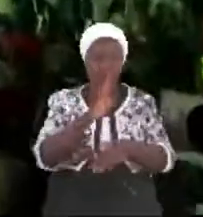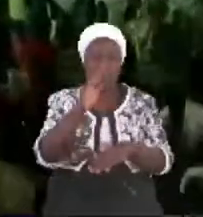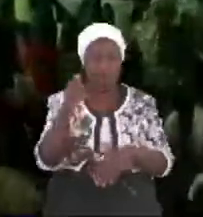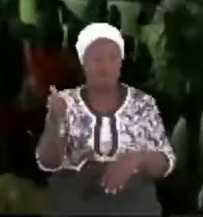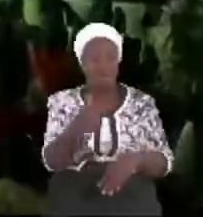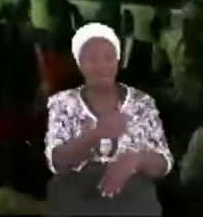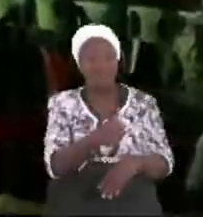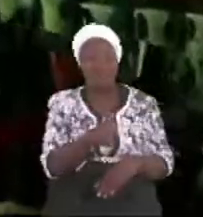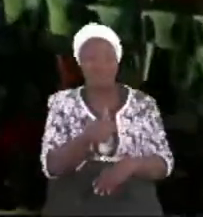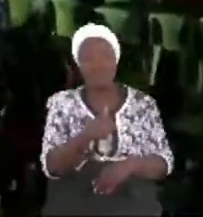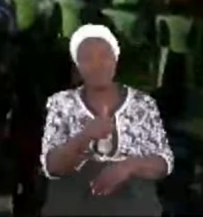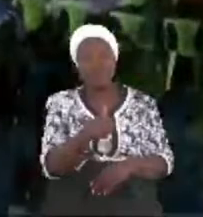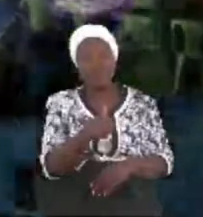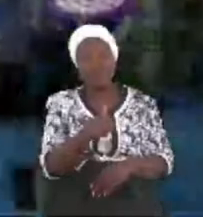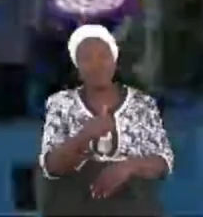problème.